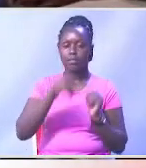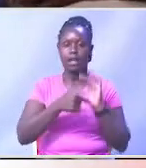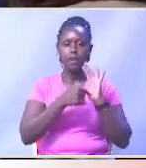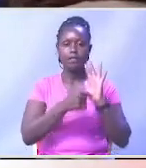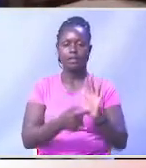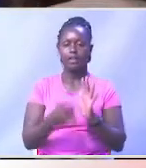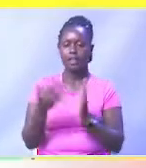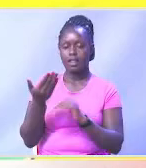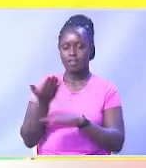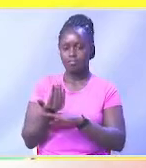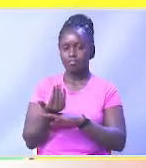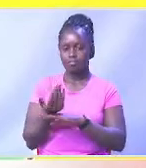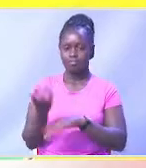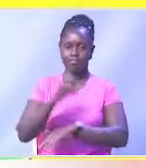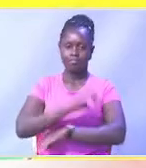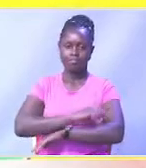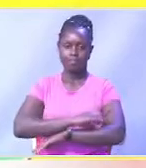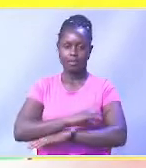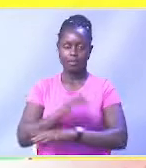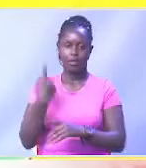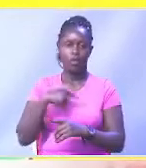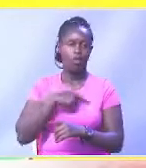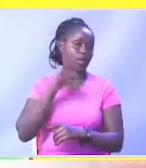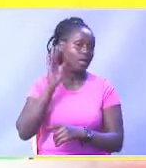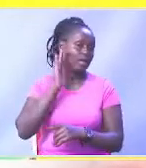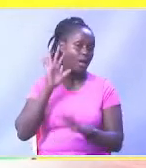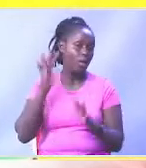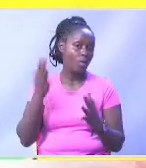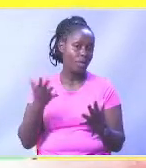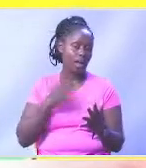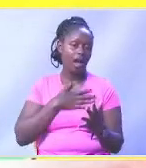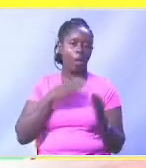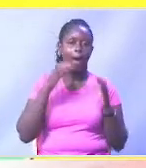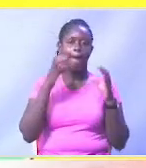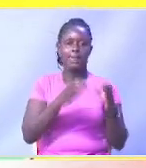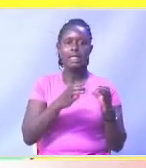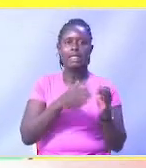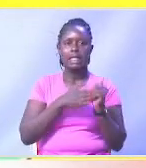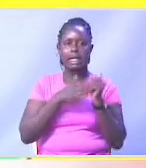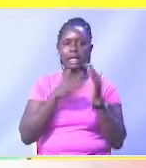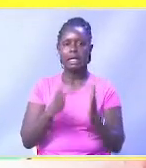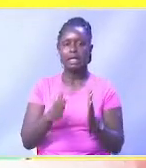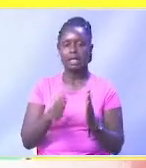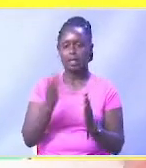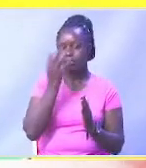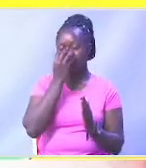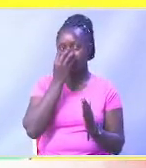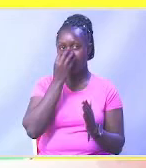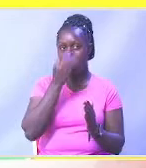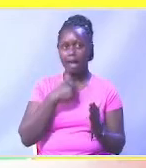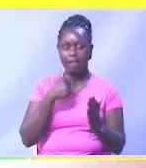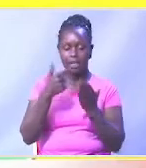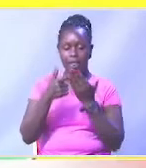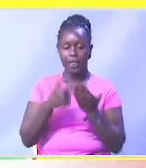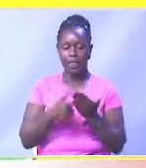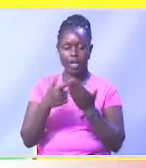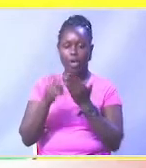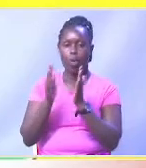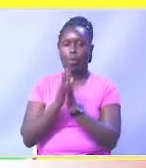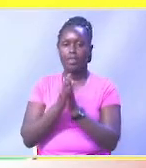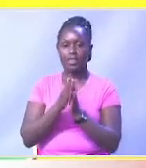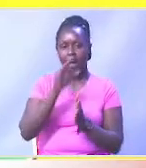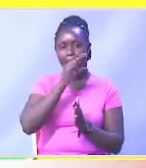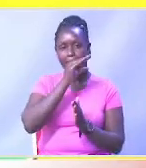coming days. Habari tuliopata kwamba party leader wetu William Ruto anafanya mazungumzo na